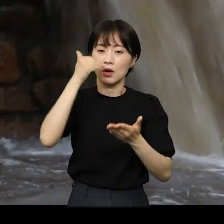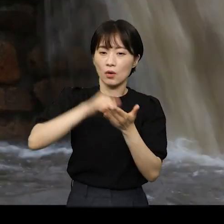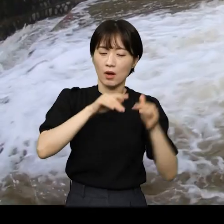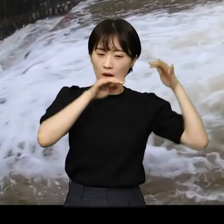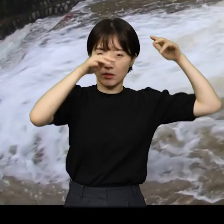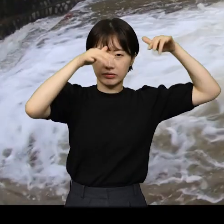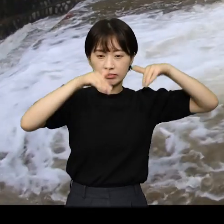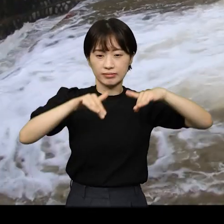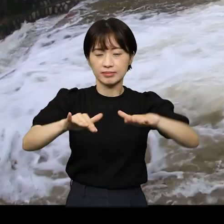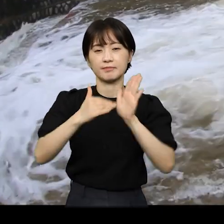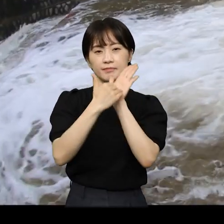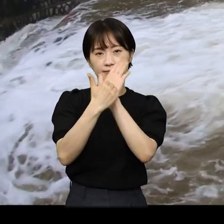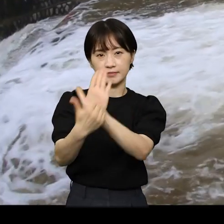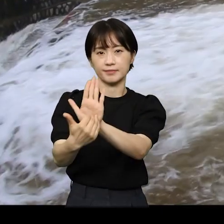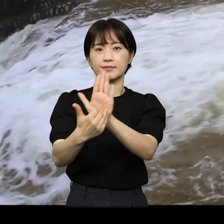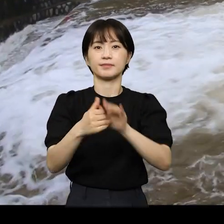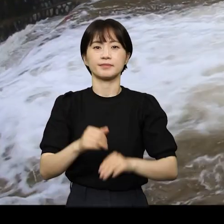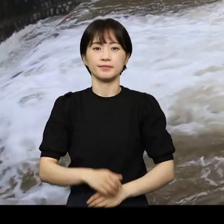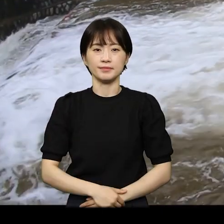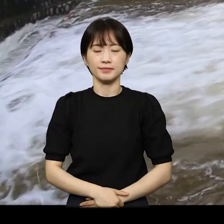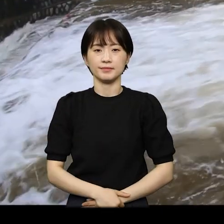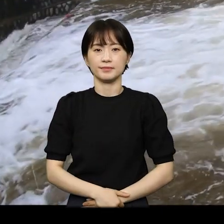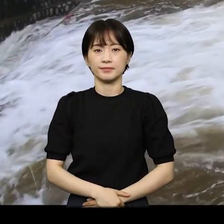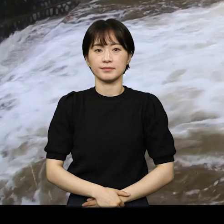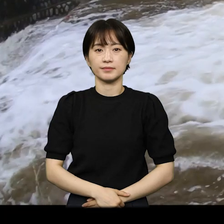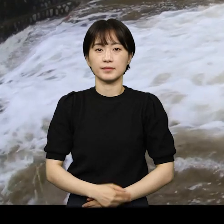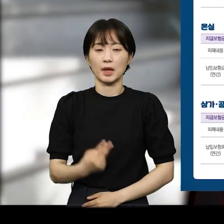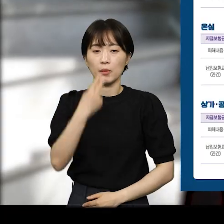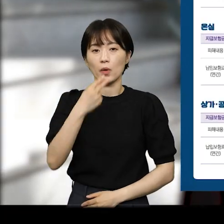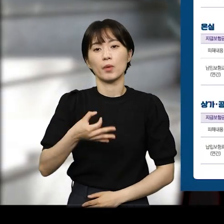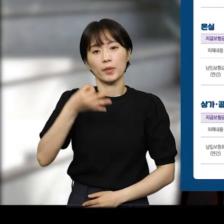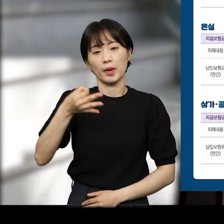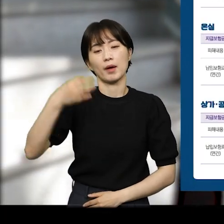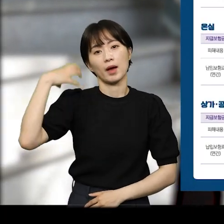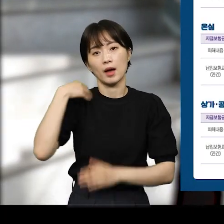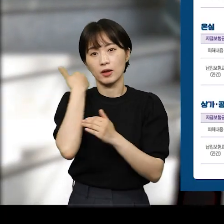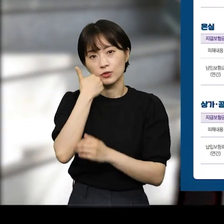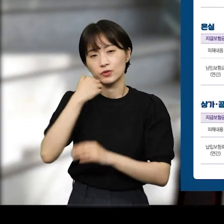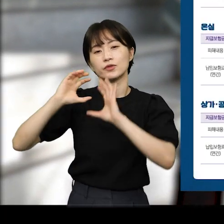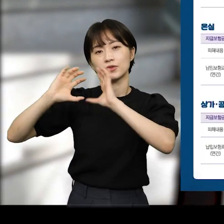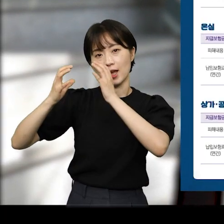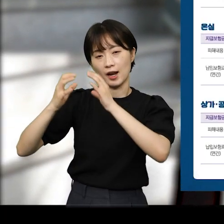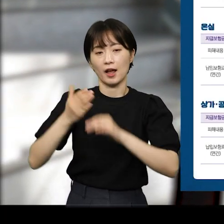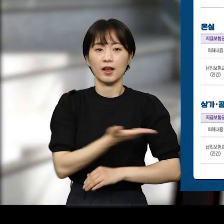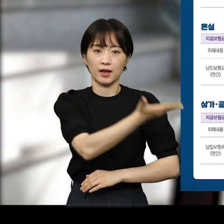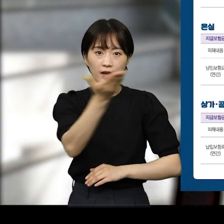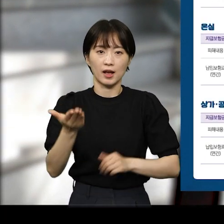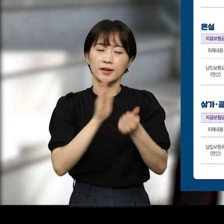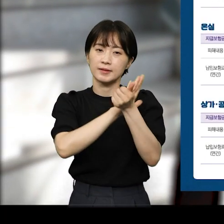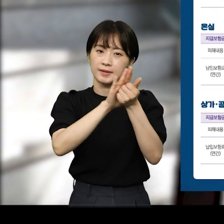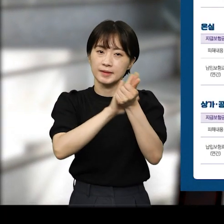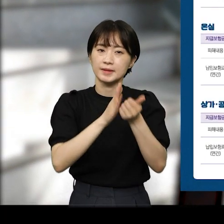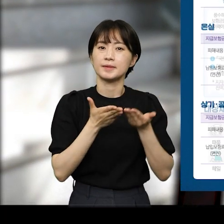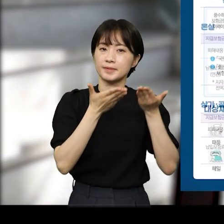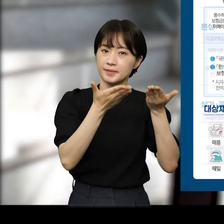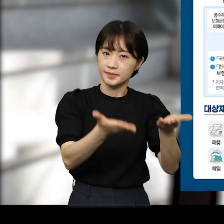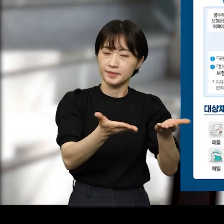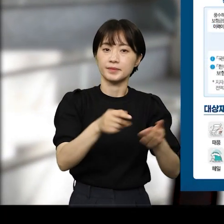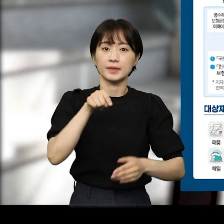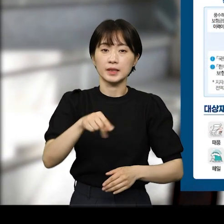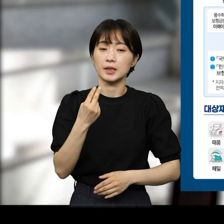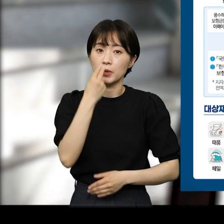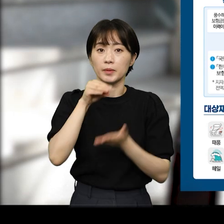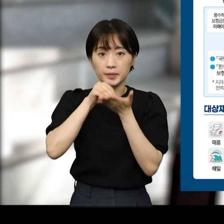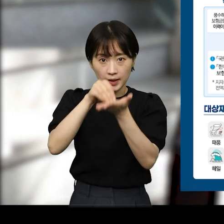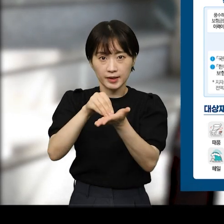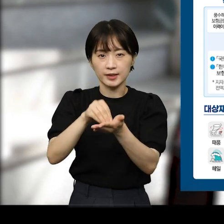토사 유실 및 산사태를 방지하고 있습니다. 보험료는 정부가 지원하고 혜택은 국민 누구나 받을 수